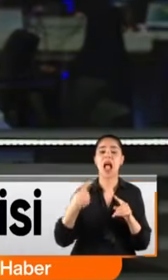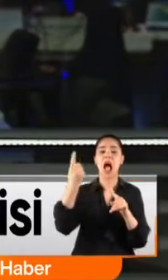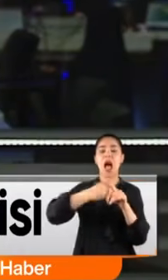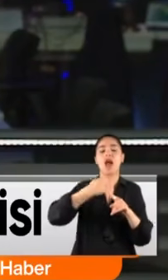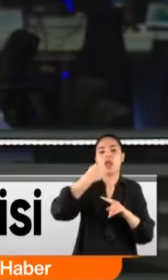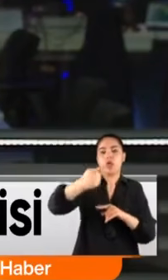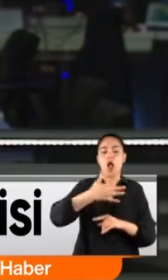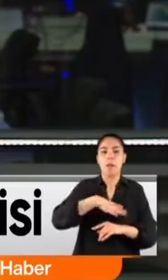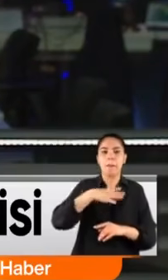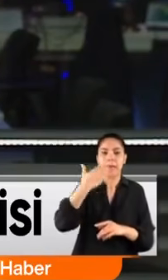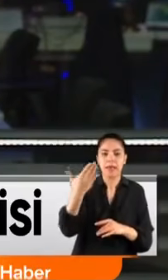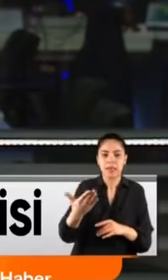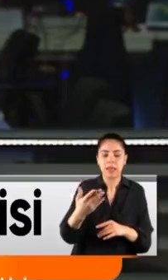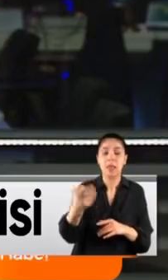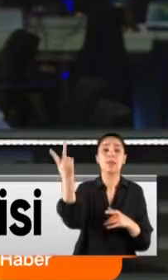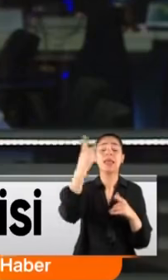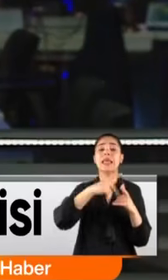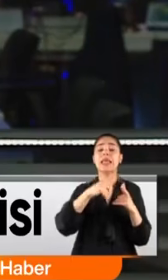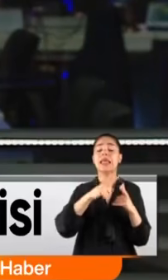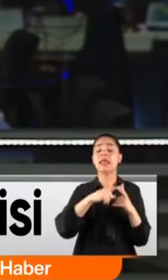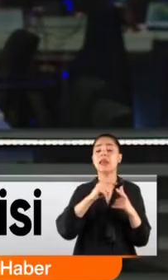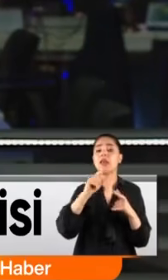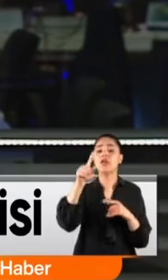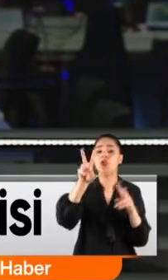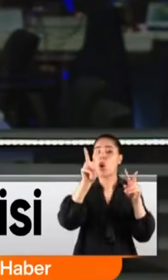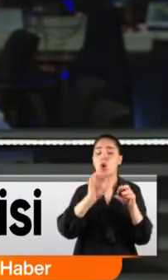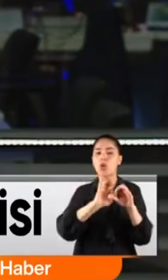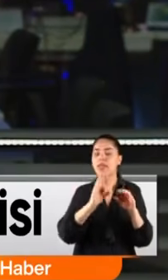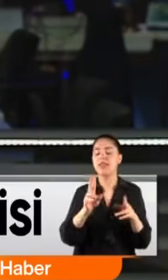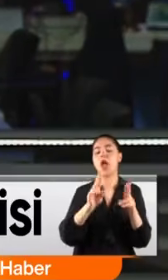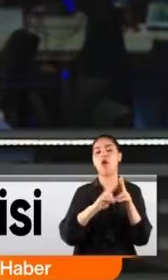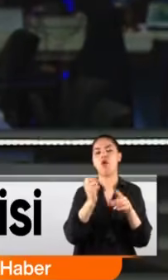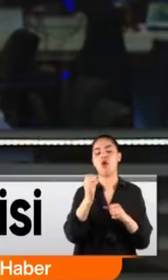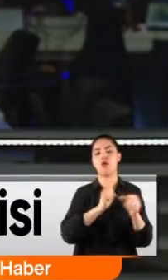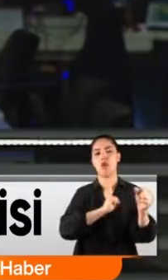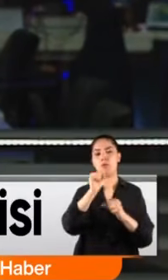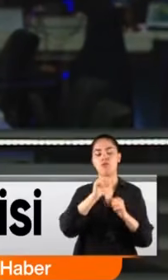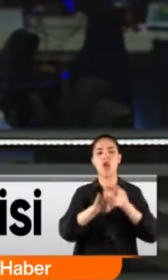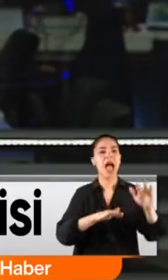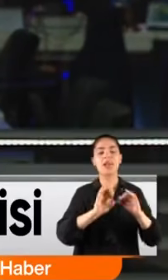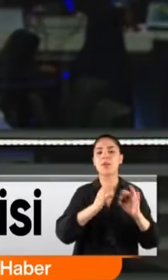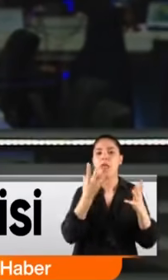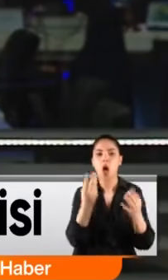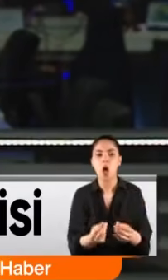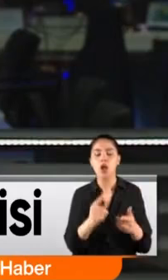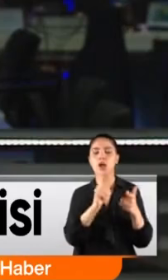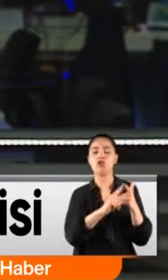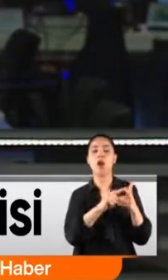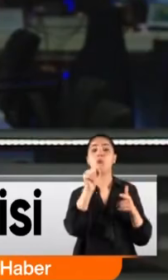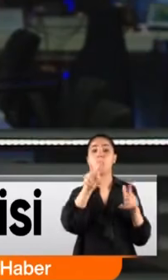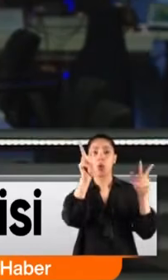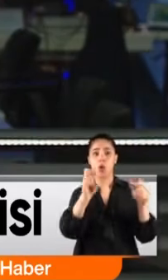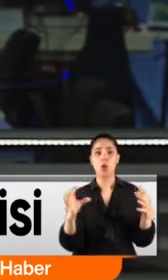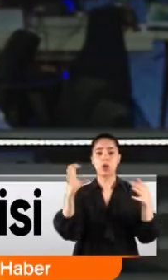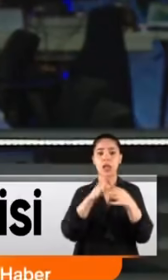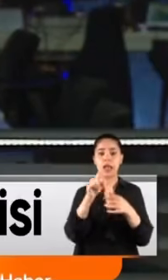yapmak isteyeceğim şimdi ama ikinci başlıkta senin dediğin gibi pandemiyle mücadelede bundan sonra atılacak adımlar neler? Bu konuyla ilgili de şu an